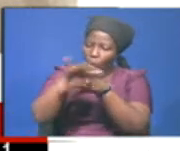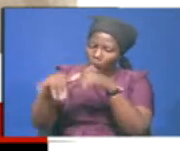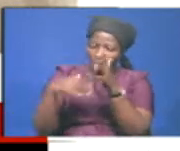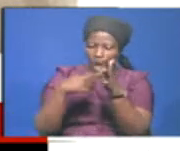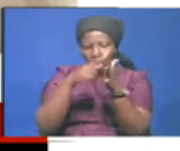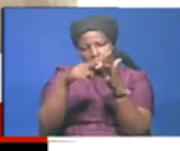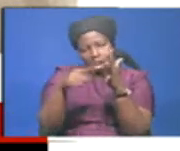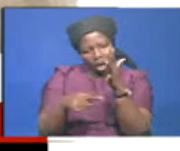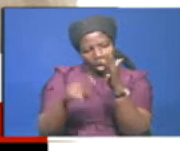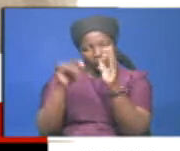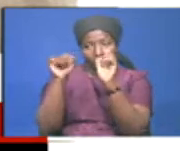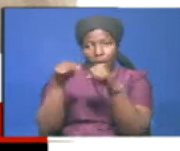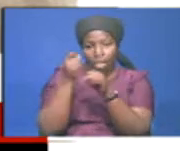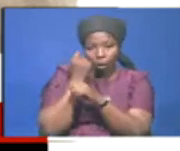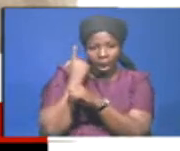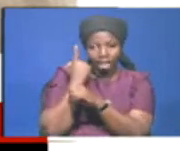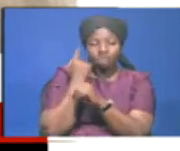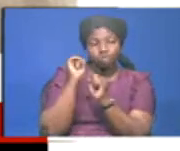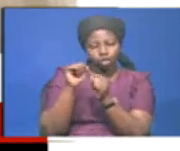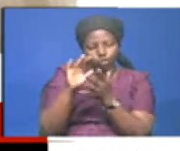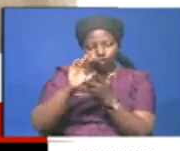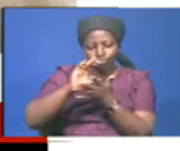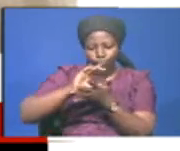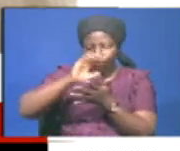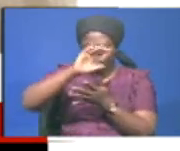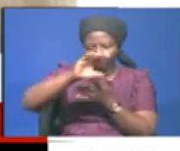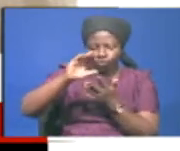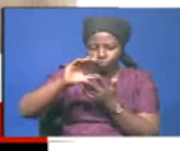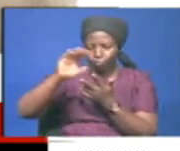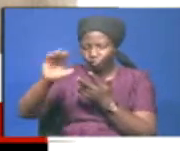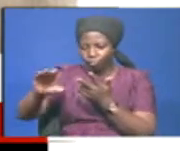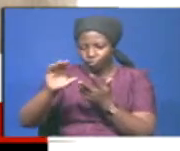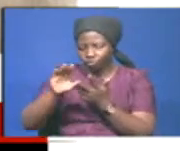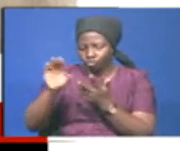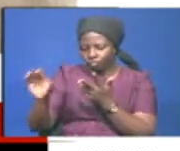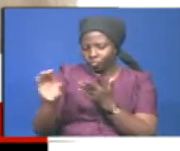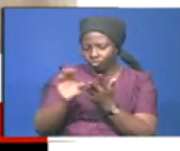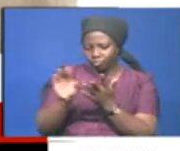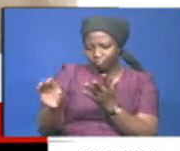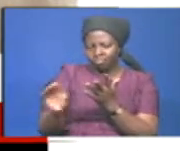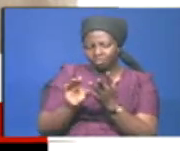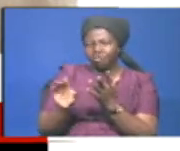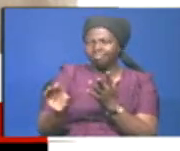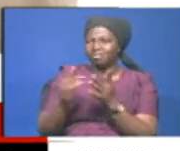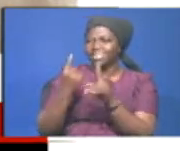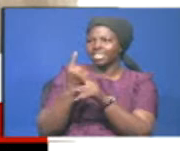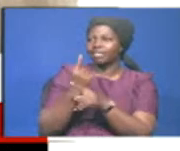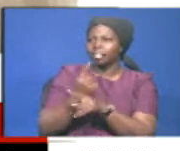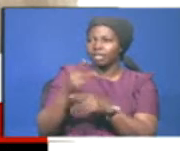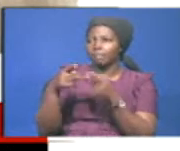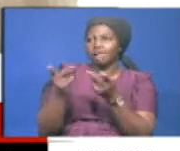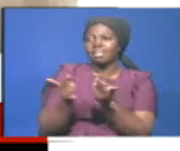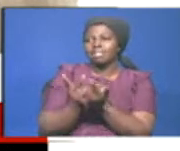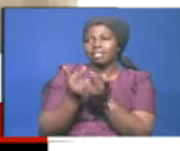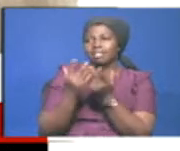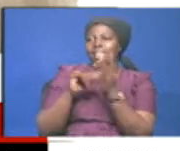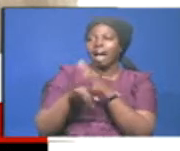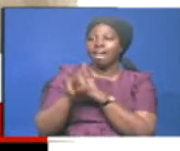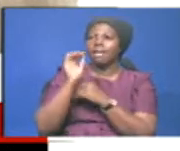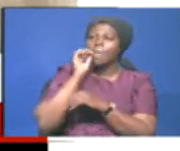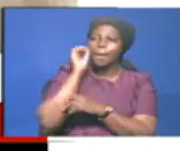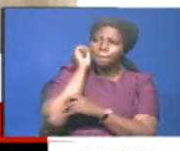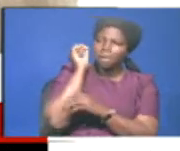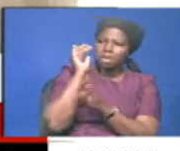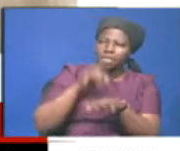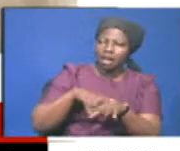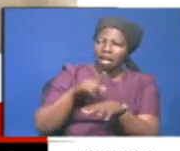tunazitega, tuzitenganisha kule nyumbani, ndiposa zikitoka kwetu, hata ule wa kubeba taka anajua hizi vitu